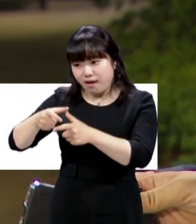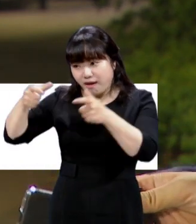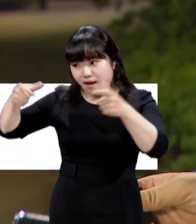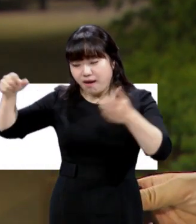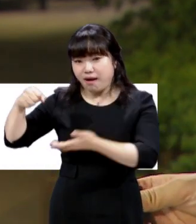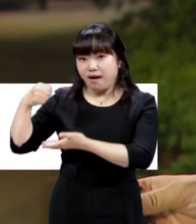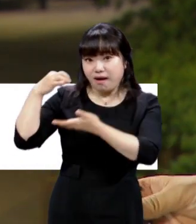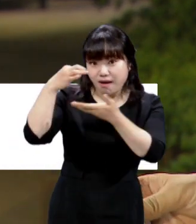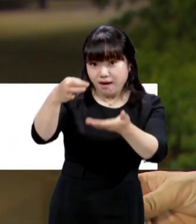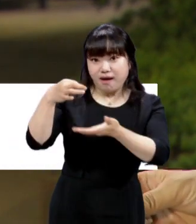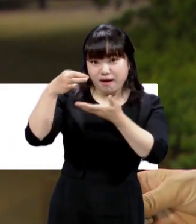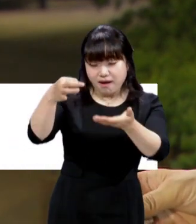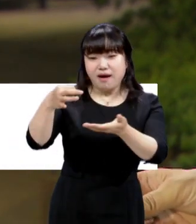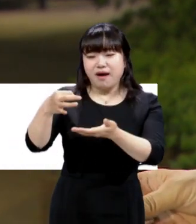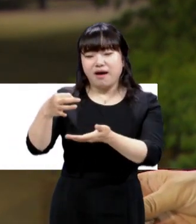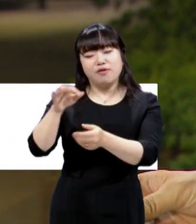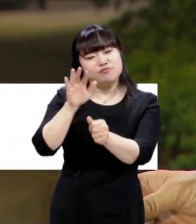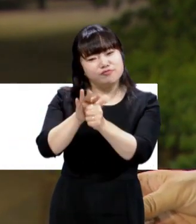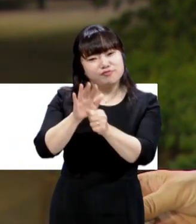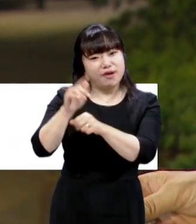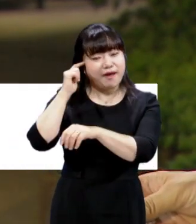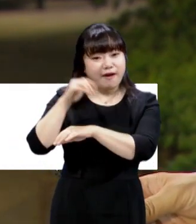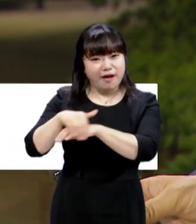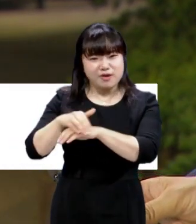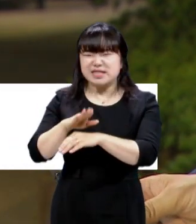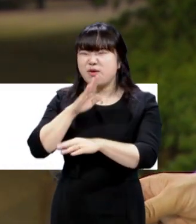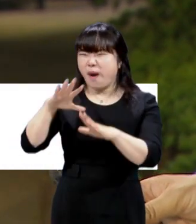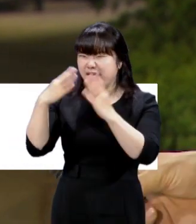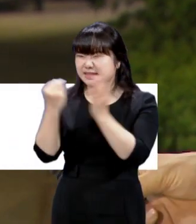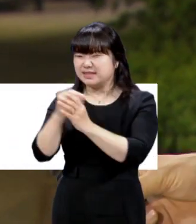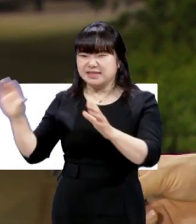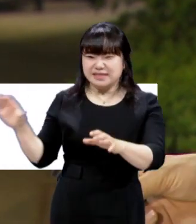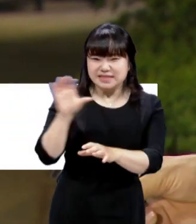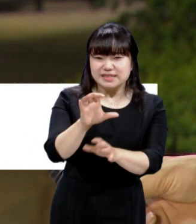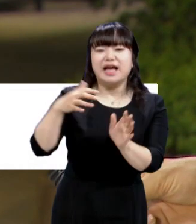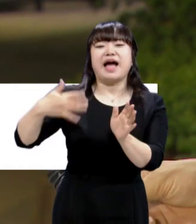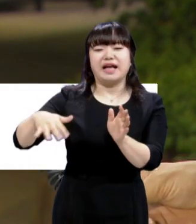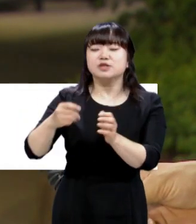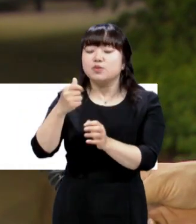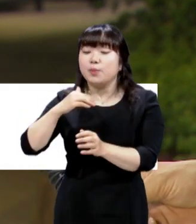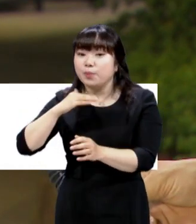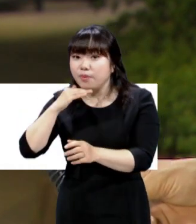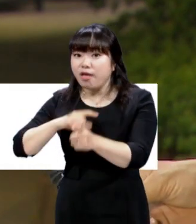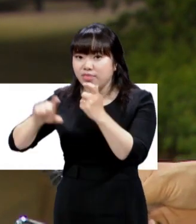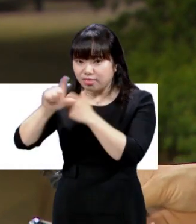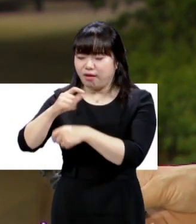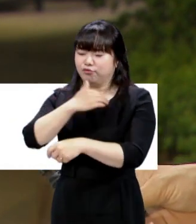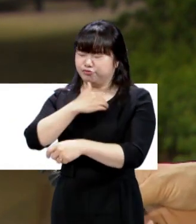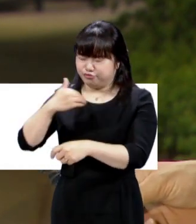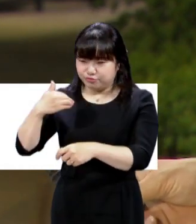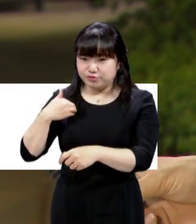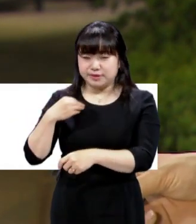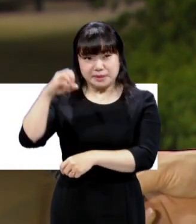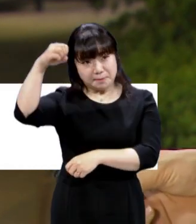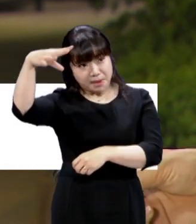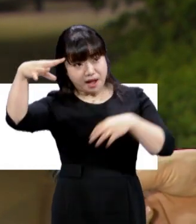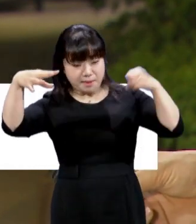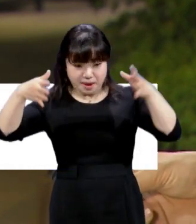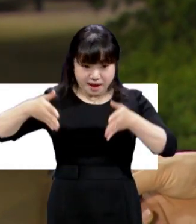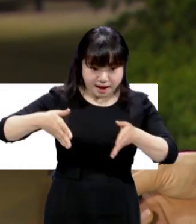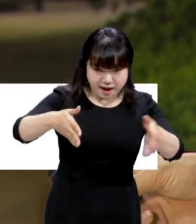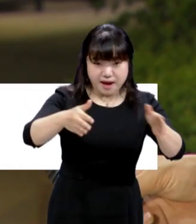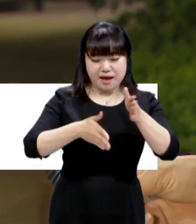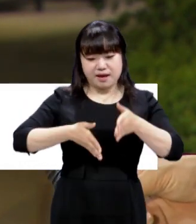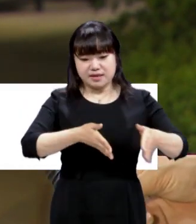예산이 조금은 출근 충분히 반영되지 못했기 때문에 전부 충분한 스마트 보안 들과 안심 마을 보안관